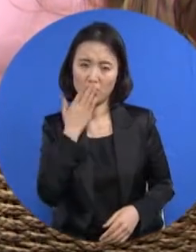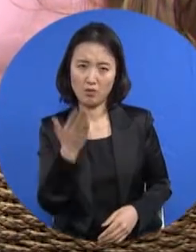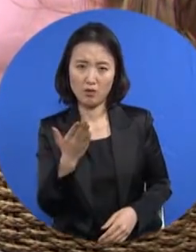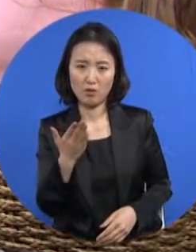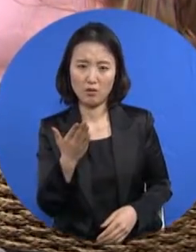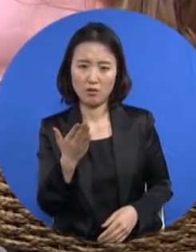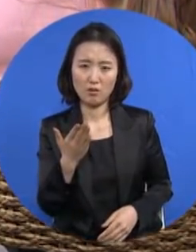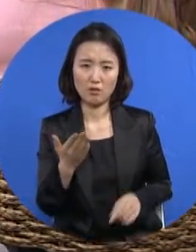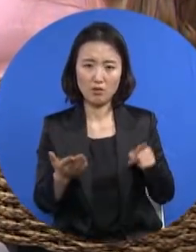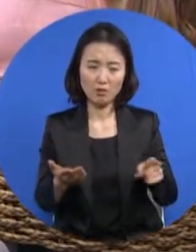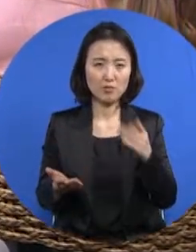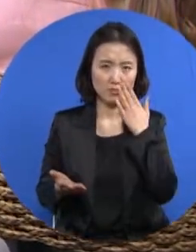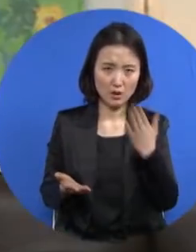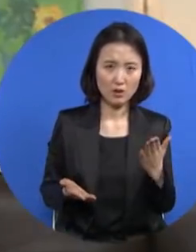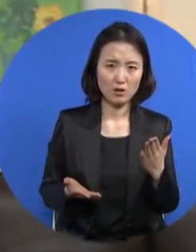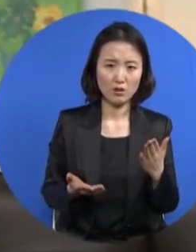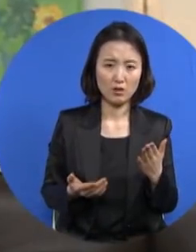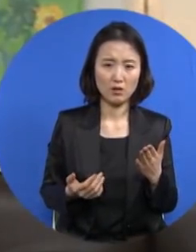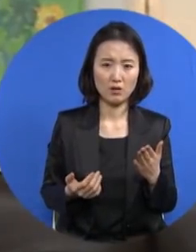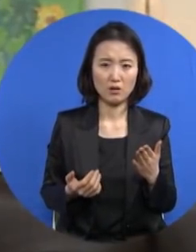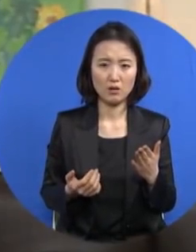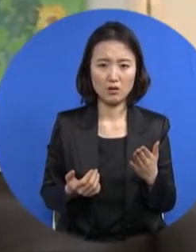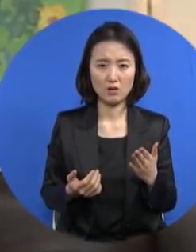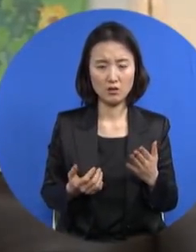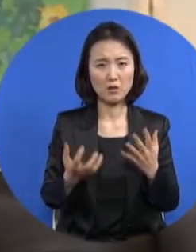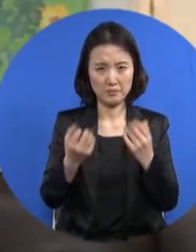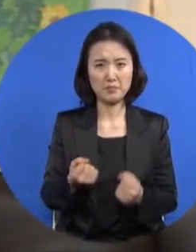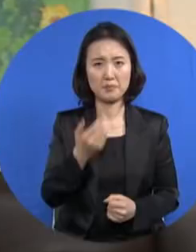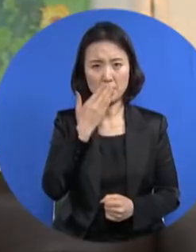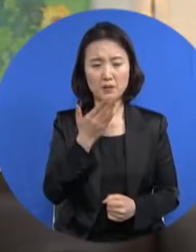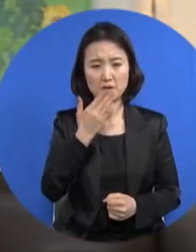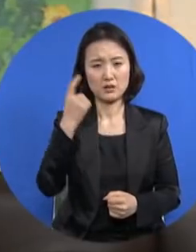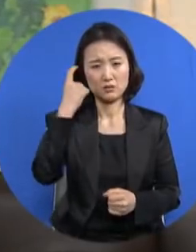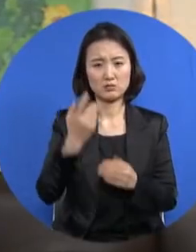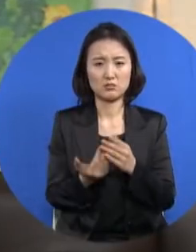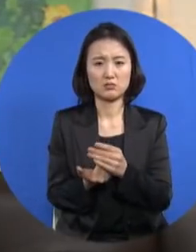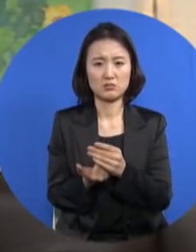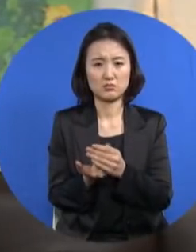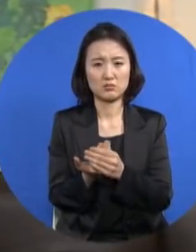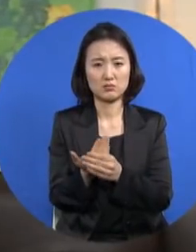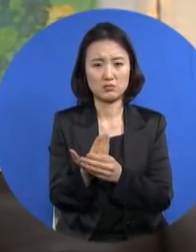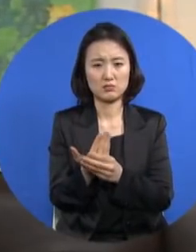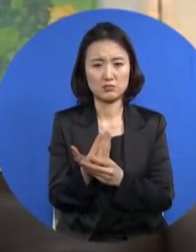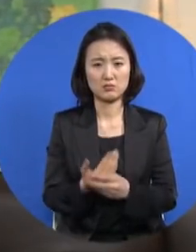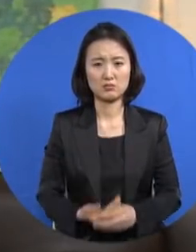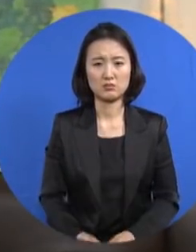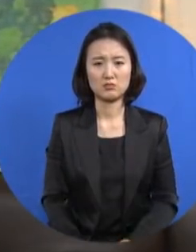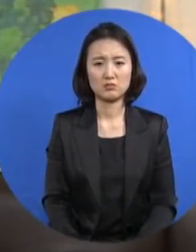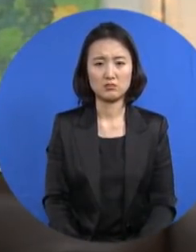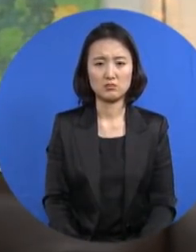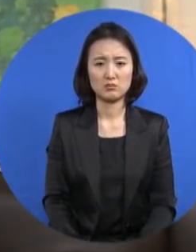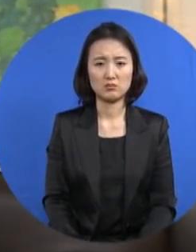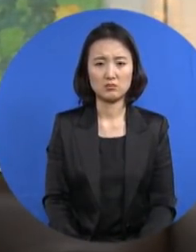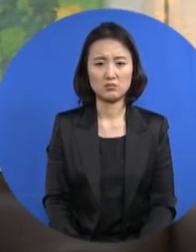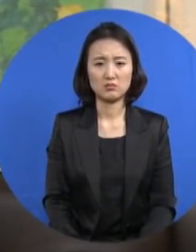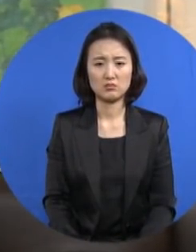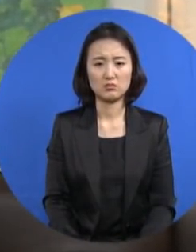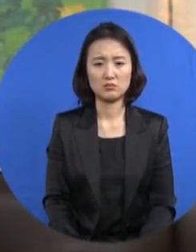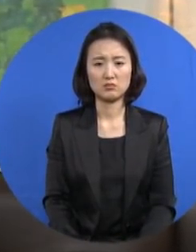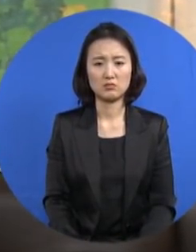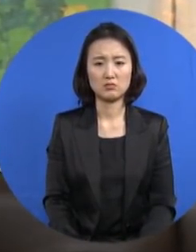같고 저것도 할 수 있을 것 같고 많이 할 수 있을 것 같은 아이템이 많이 나오더라고요. 그래서 제가